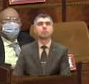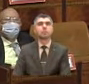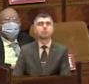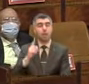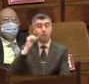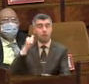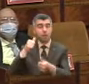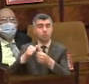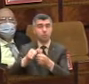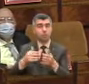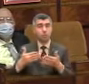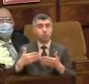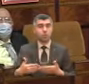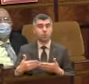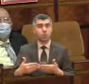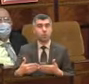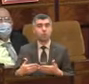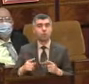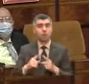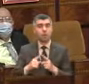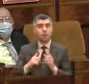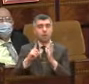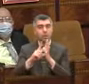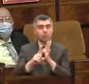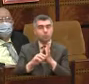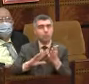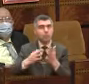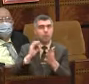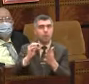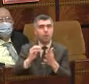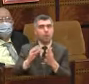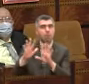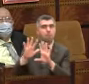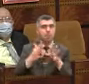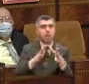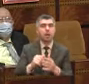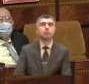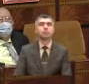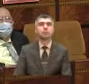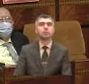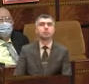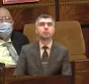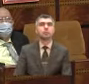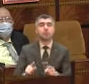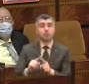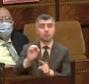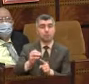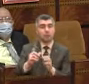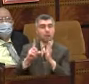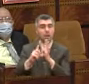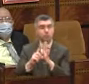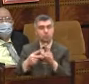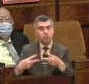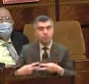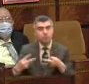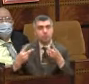اليوم أننا عندنا ميثاق وطني للبيئة والتنمية المستدامة، وان بدا التفعيل ديالو باصدار قانون الاطار. هذا